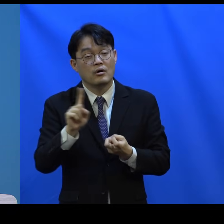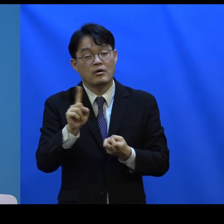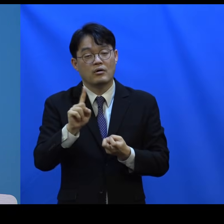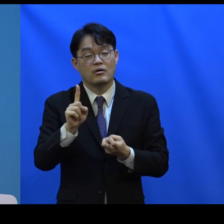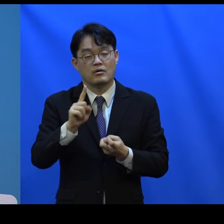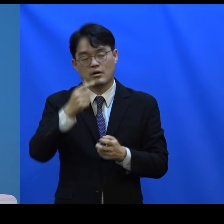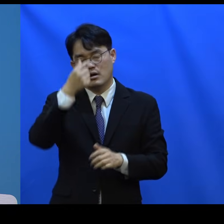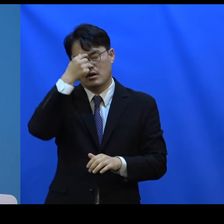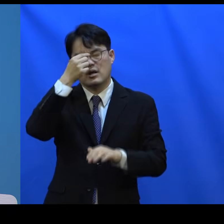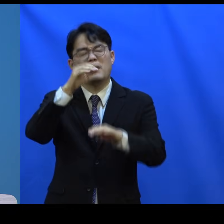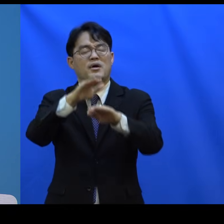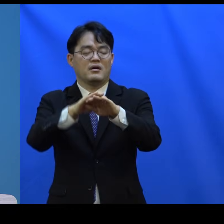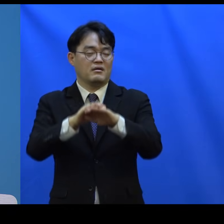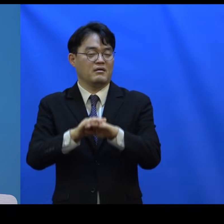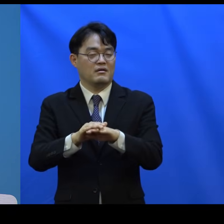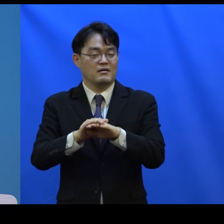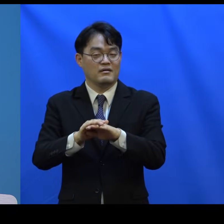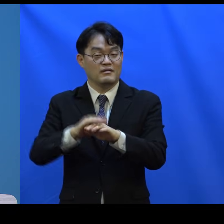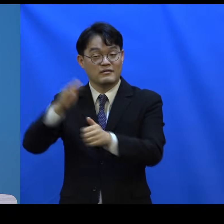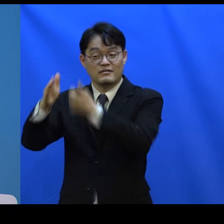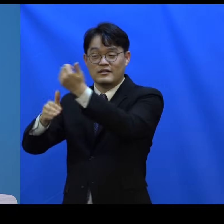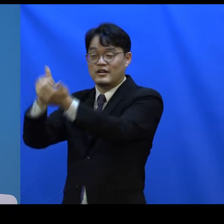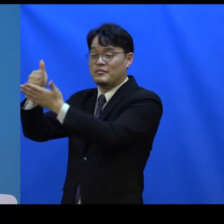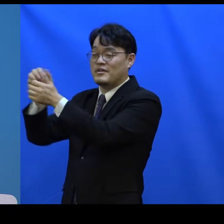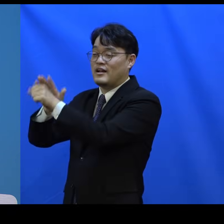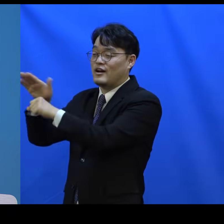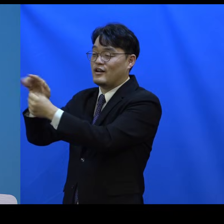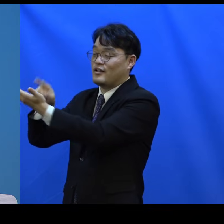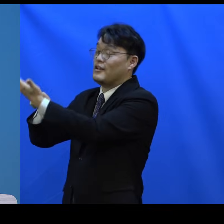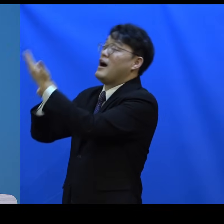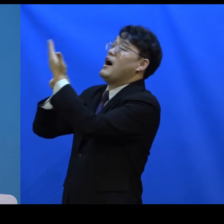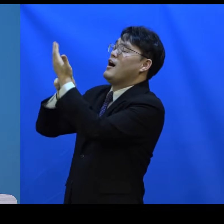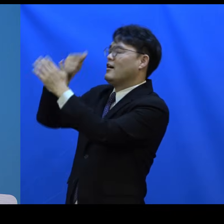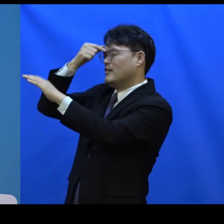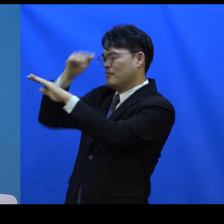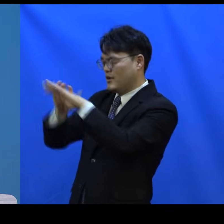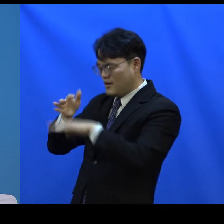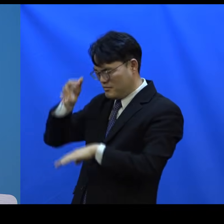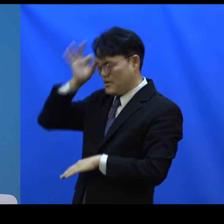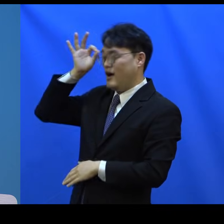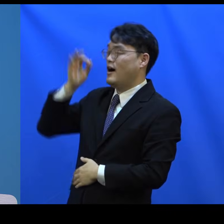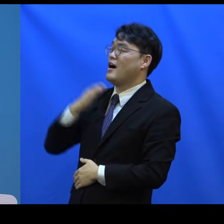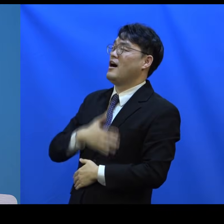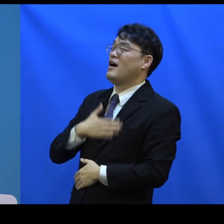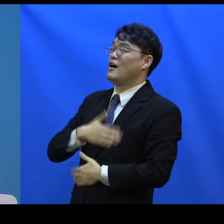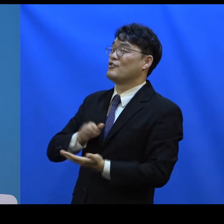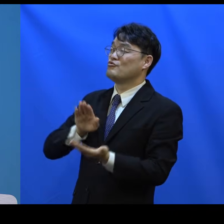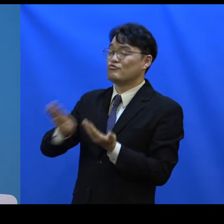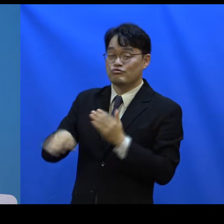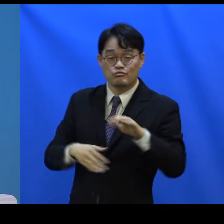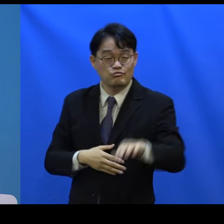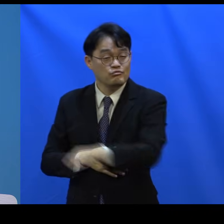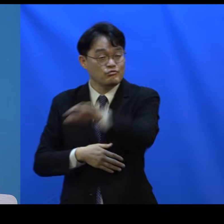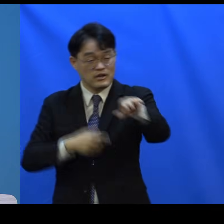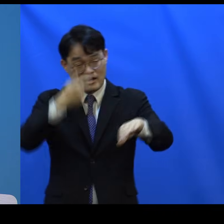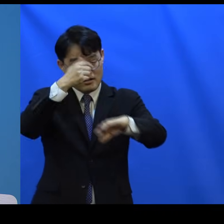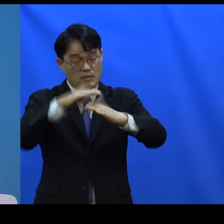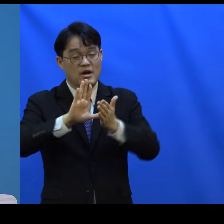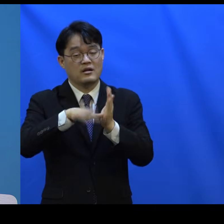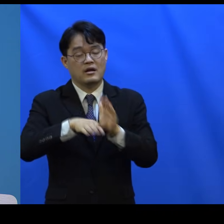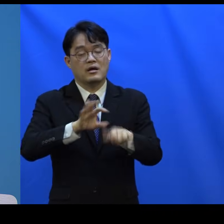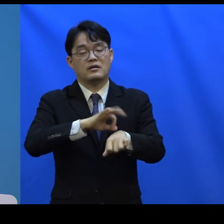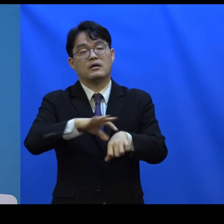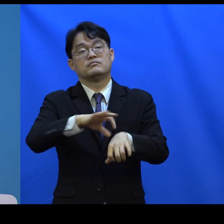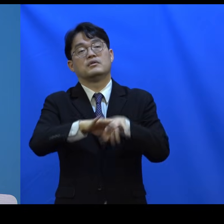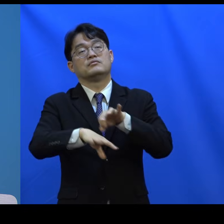것이 예배 안에서 우선적으로 표현되어져요. 그래서 우리가 몸과 마음과 정성과 뜻을 다하여 하나님 앞에 예배 드리는